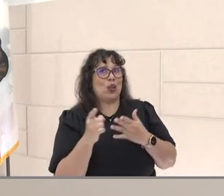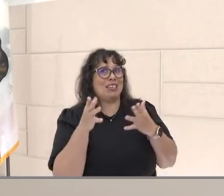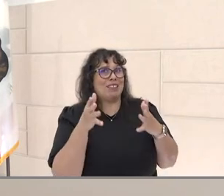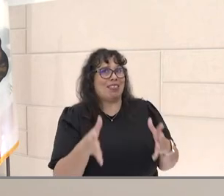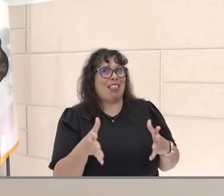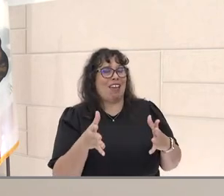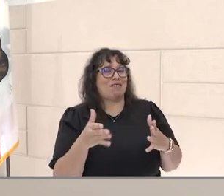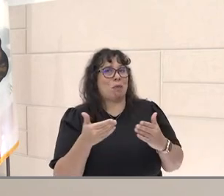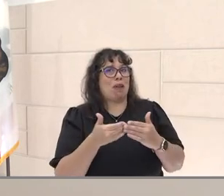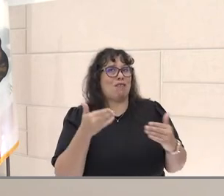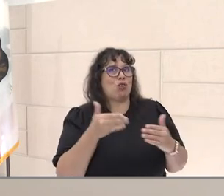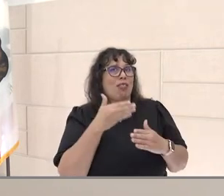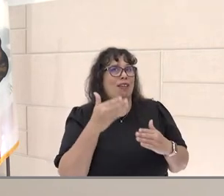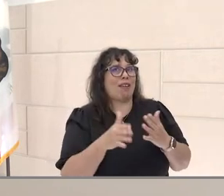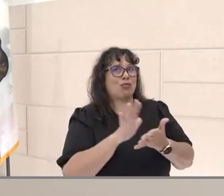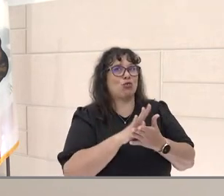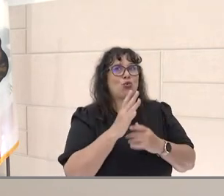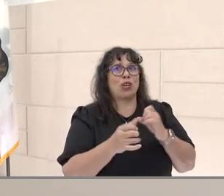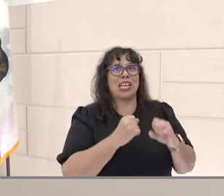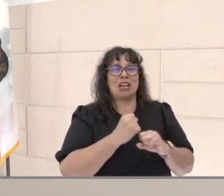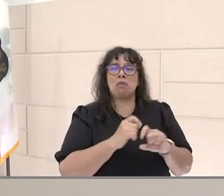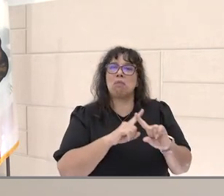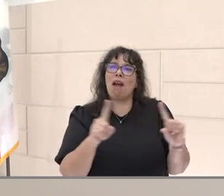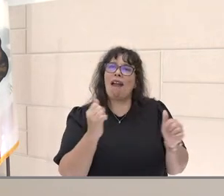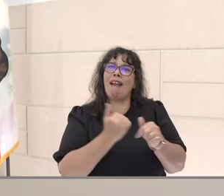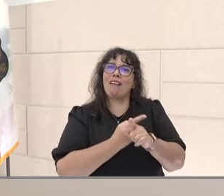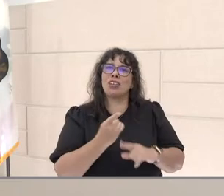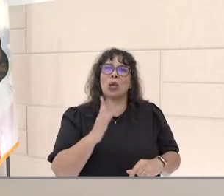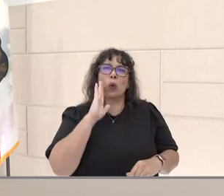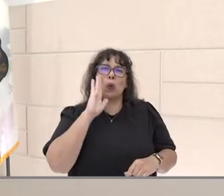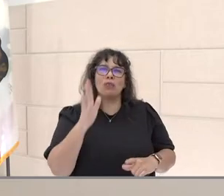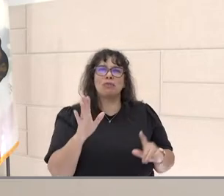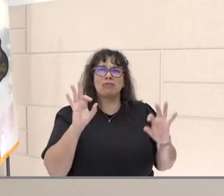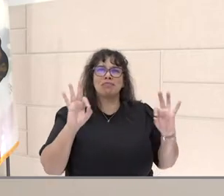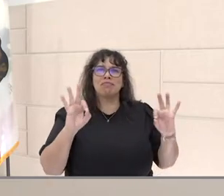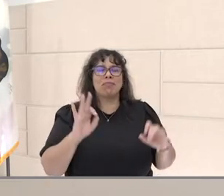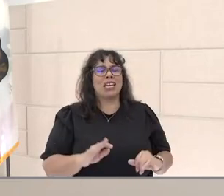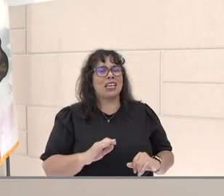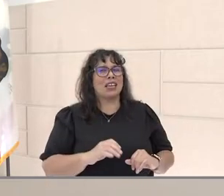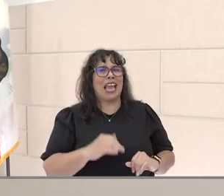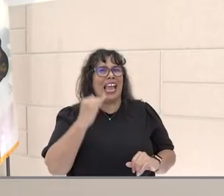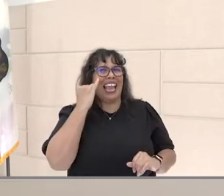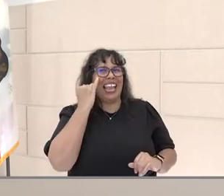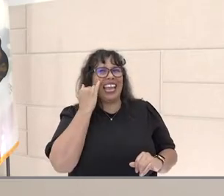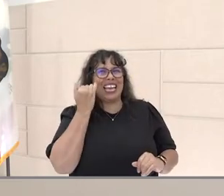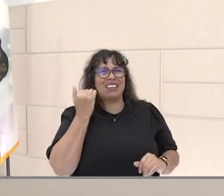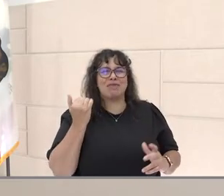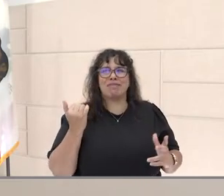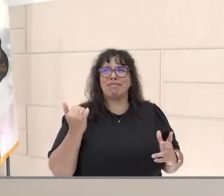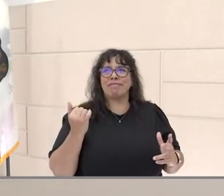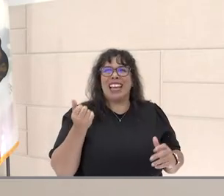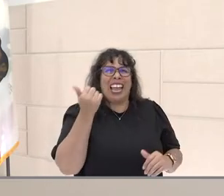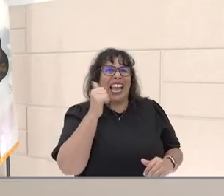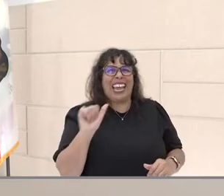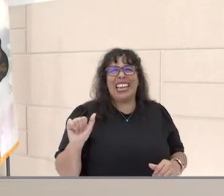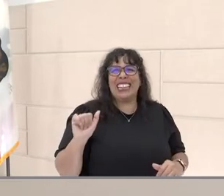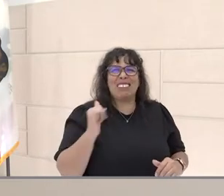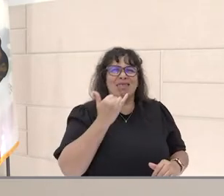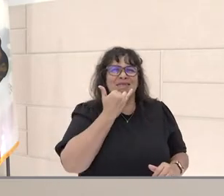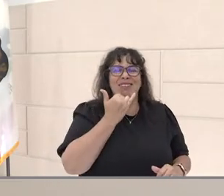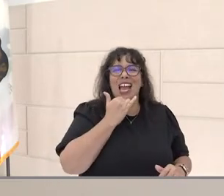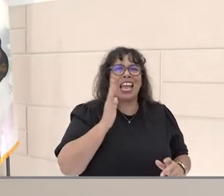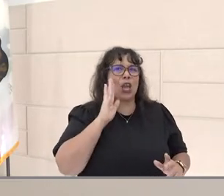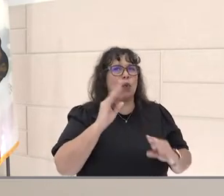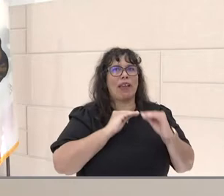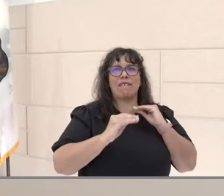ណសប្ដាហ៍ទៀតមុននឹងឆ្នាំសិក្សាត្រូវបញ្ចប់យ៉ាងណាមិញខ្ញុំសង្ឃឹមថាកិច្ចការនឹងប្រកបទៅមុខបានល្អសម្រាប់យើងទាំ